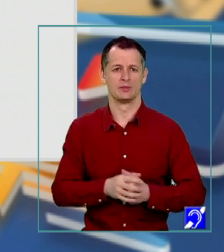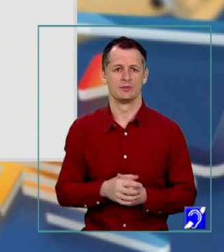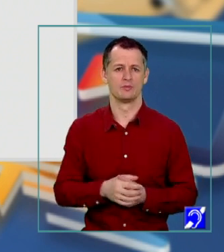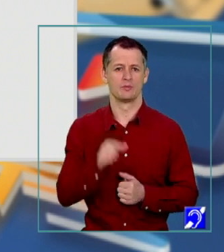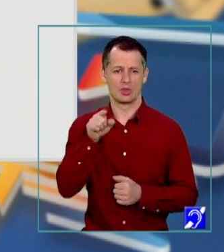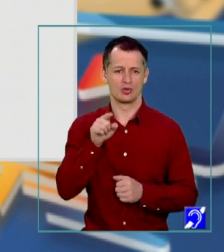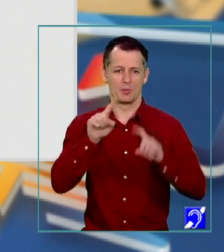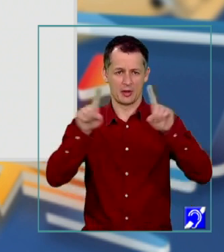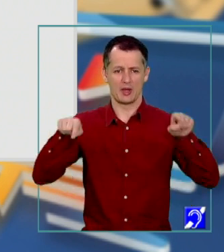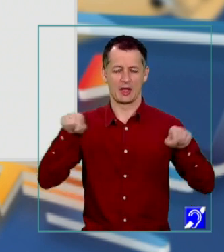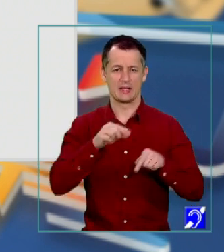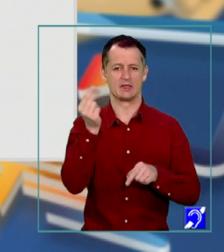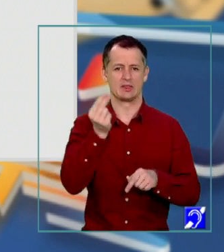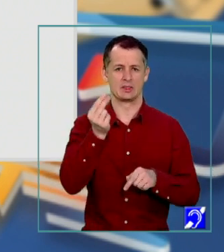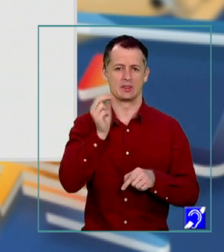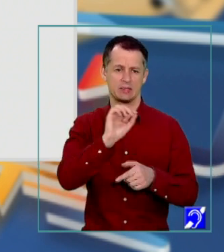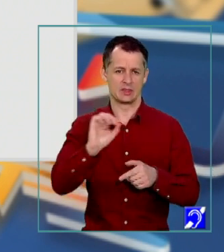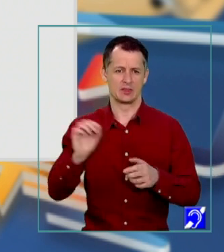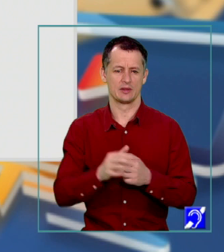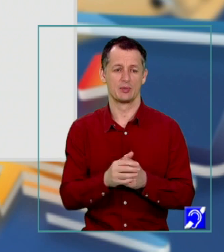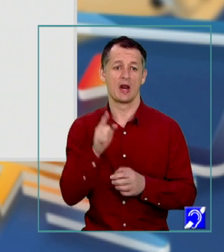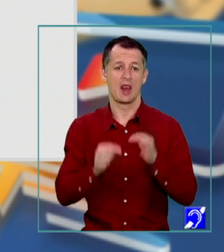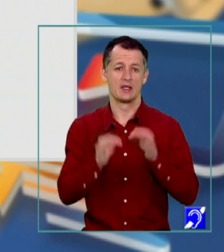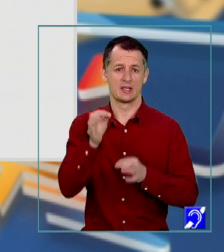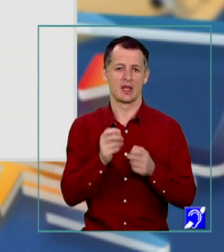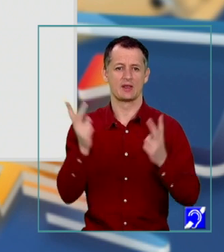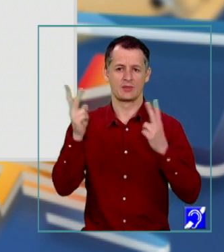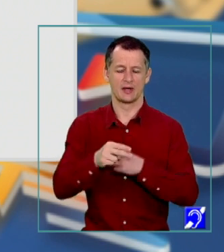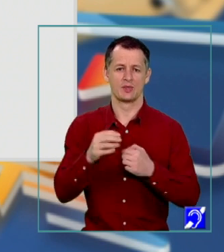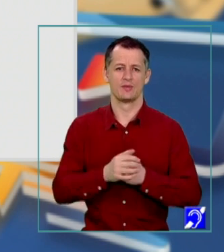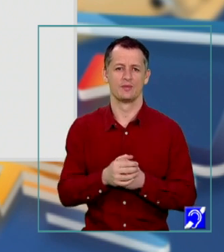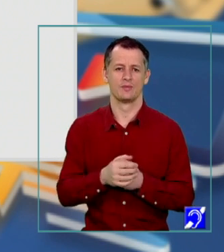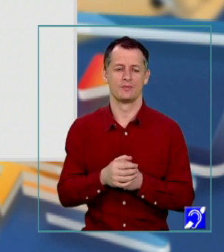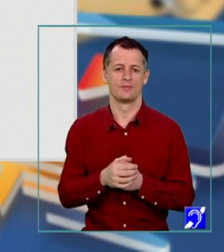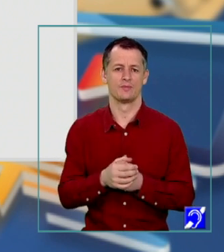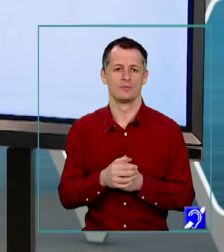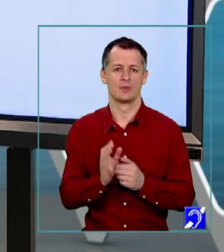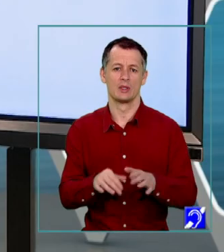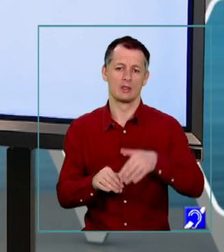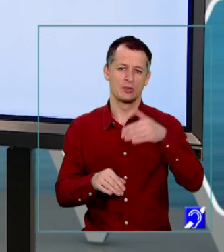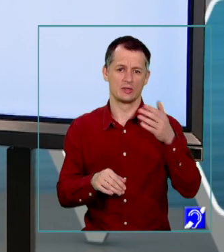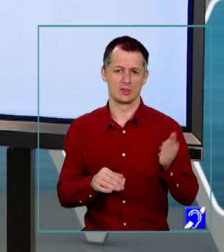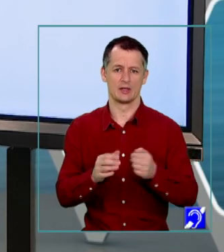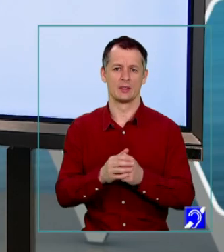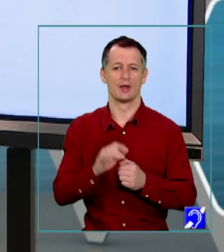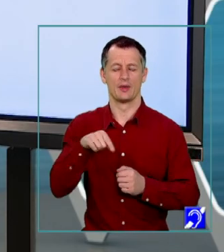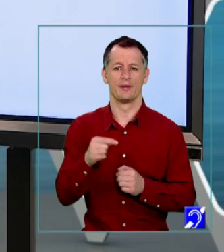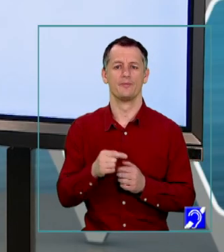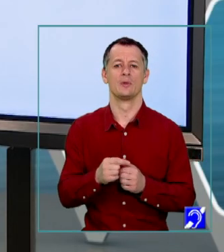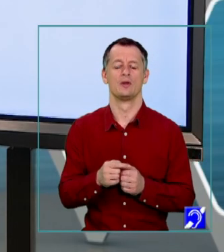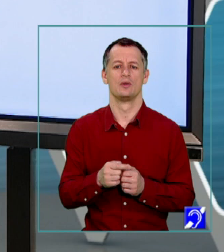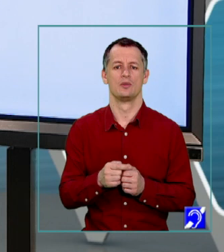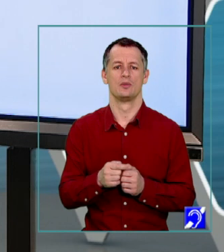pe ecran deja scrisă. Prin analiză dimensională se înțelege că termenul din stânga, unitatea de măsură